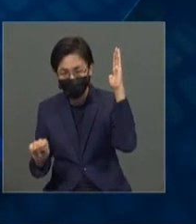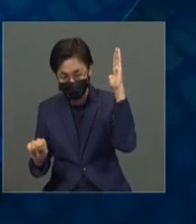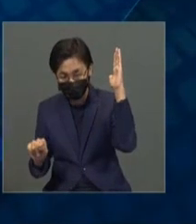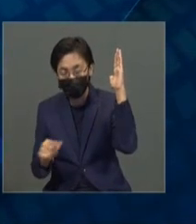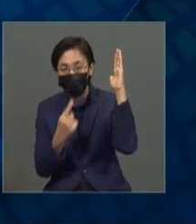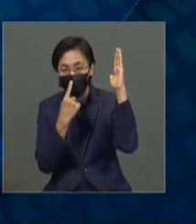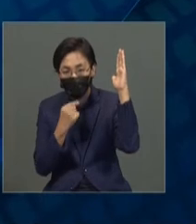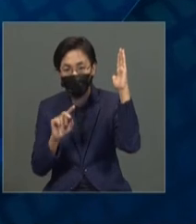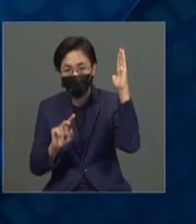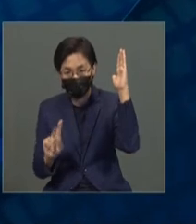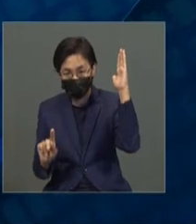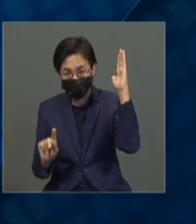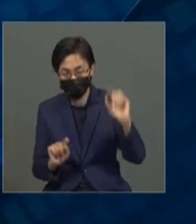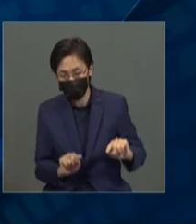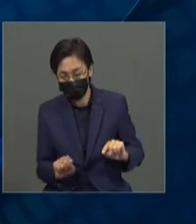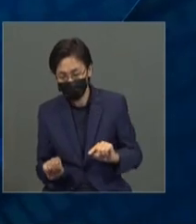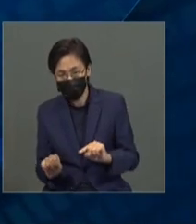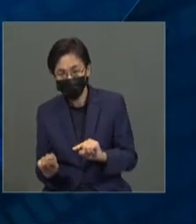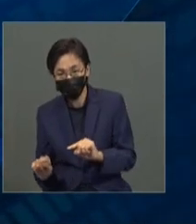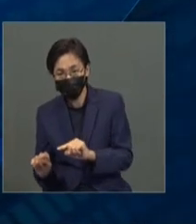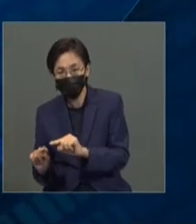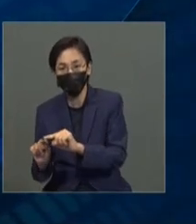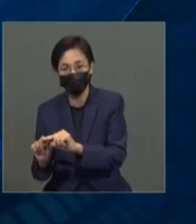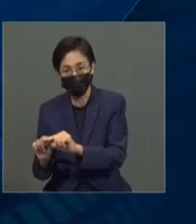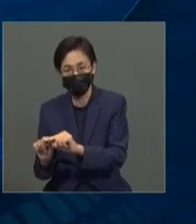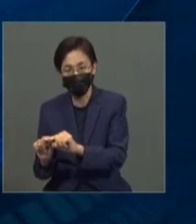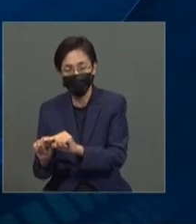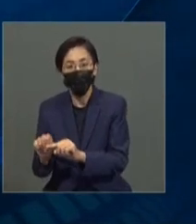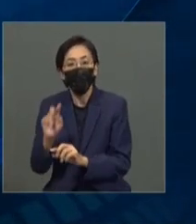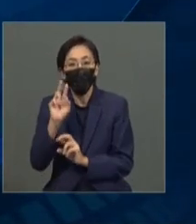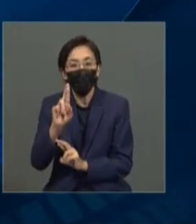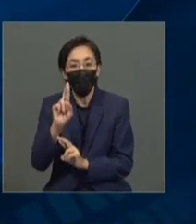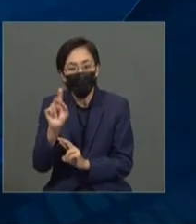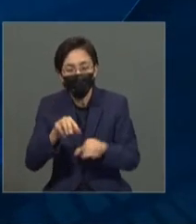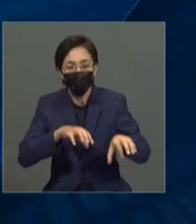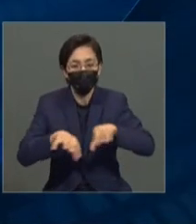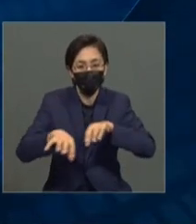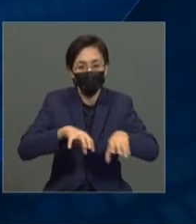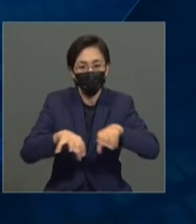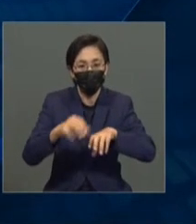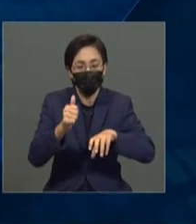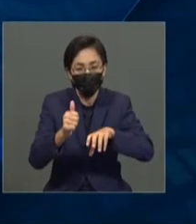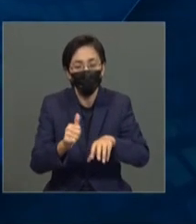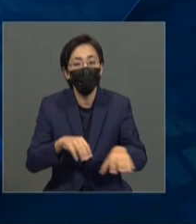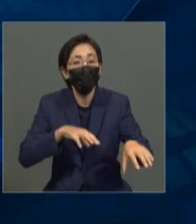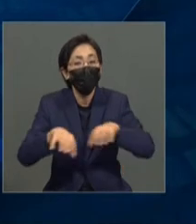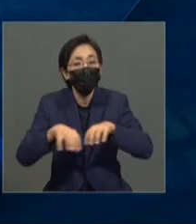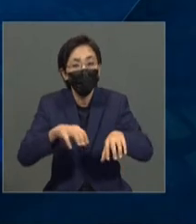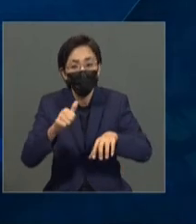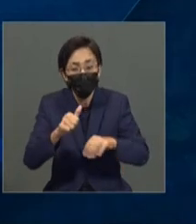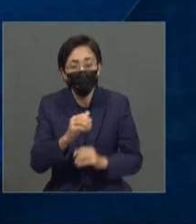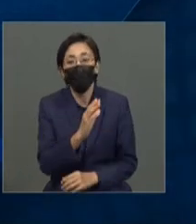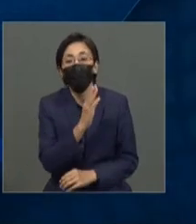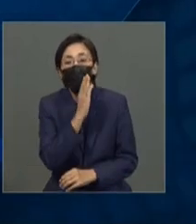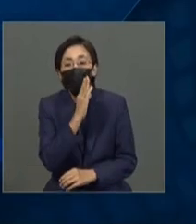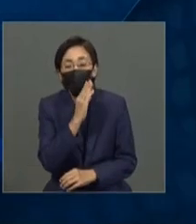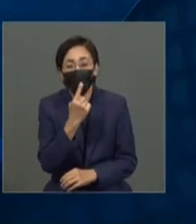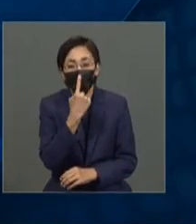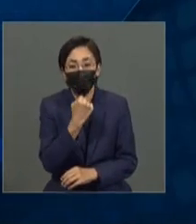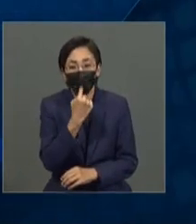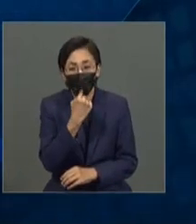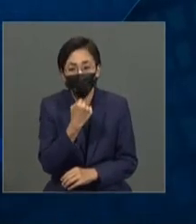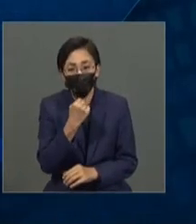ที่กราฟมาบรรจบกันตรงนี้เป็นสิ่งที่เราเฝ้าระวังในแง่ของการบริหารจัดการค่ะเพราะว่าถ้าเมื่อไหร่ก็ตามสีแด